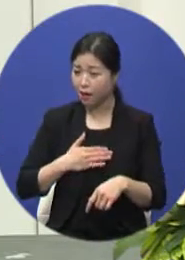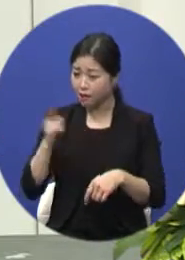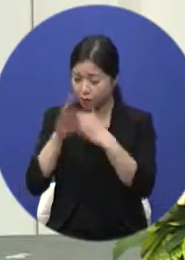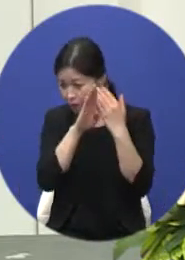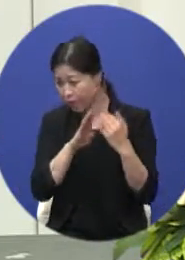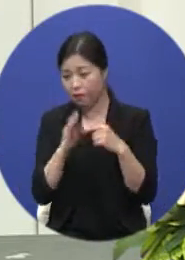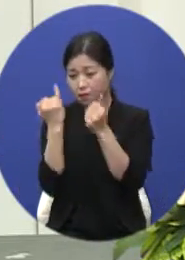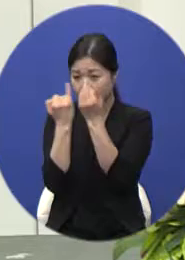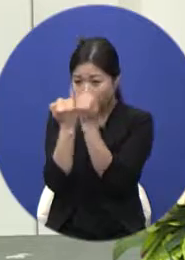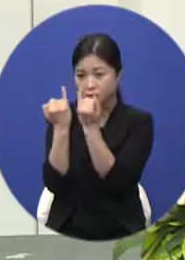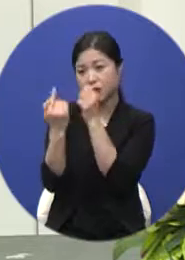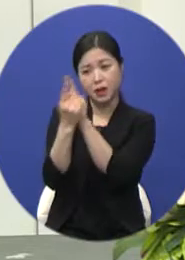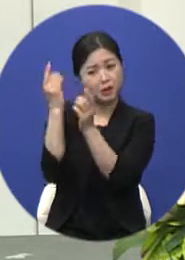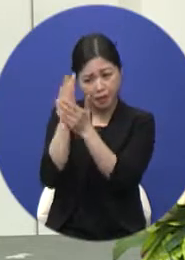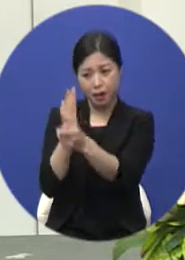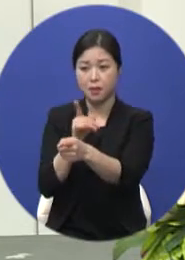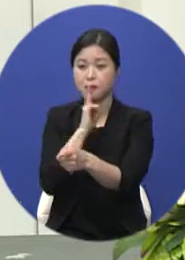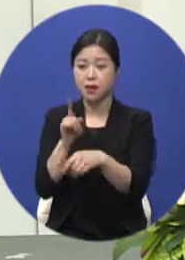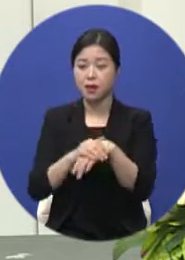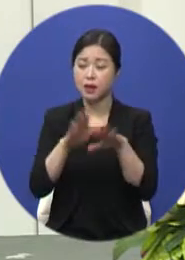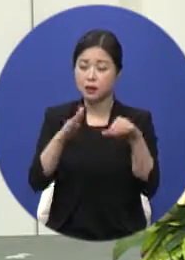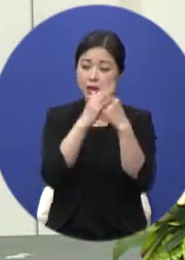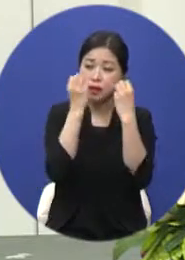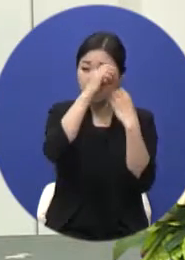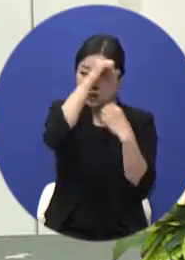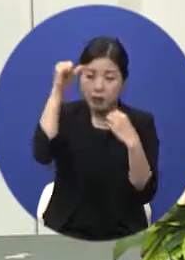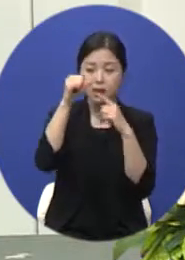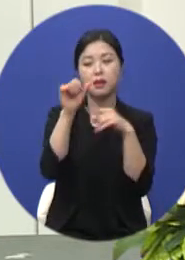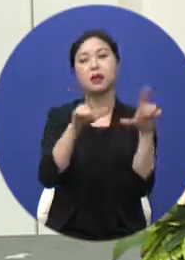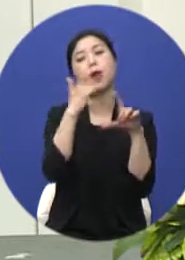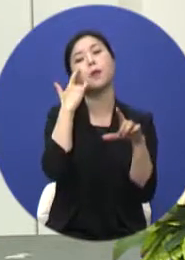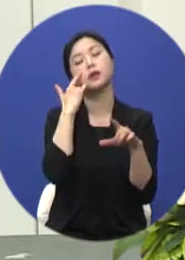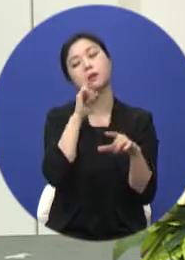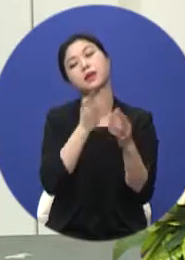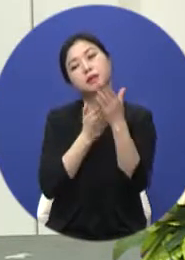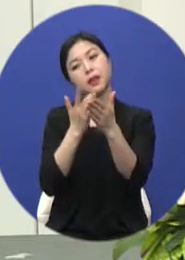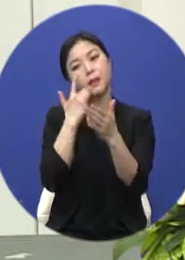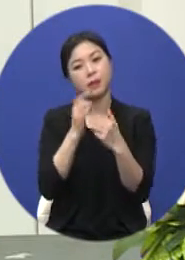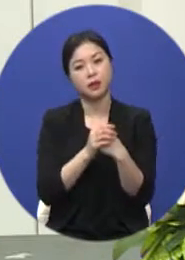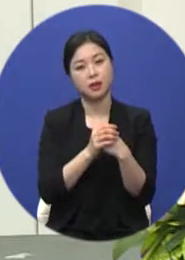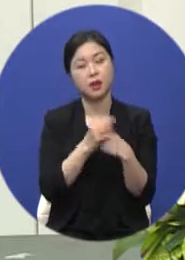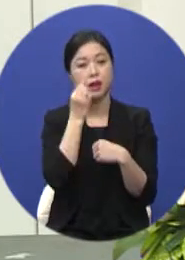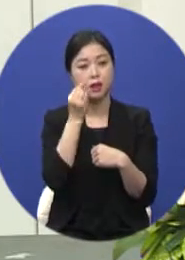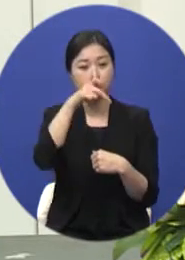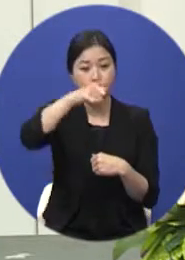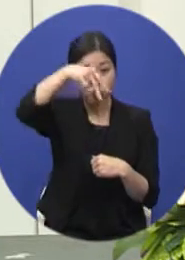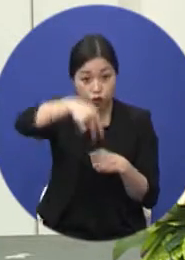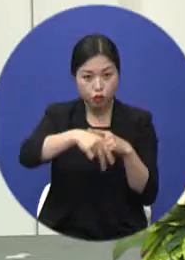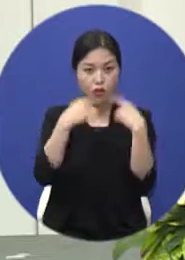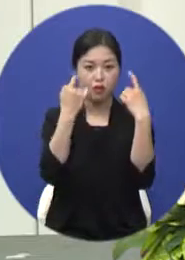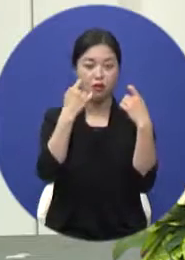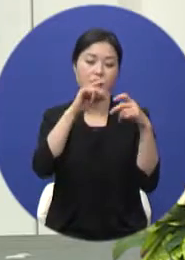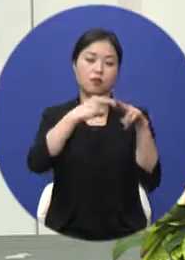그러고 우리 함께 새롭게 제2막을 맞아봅시다 해서 일본 규슈 여행 상품권을 드릴